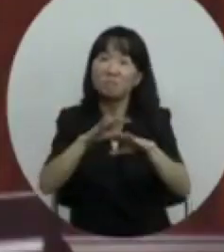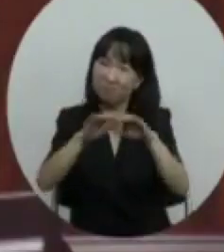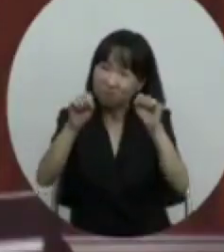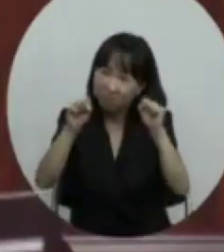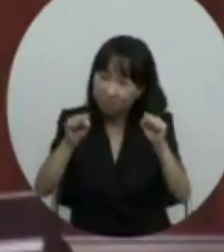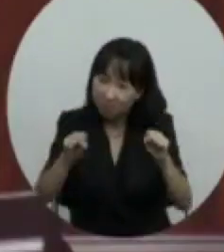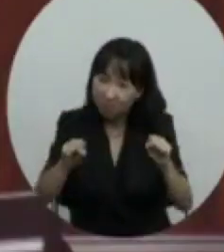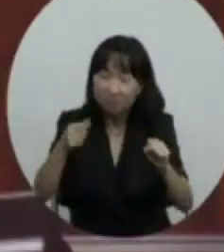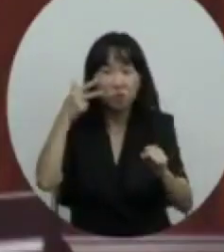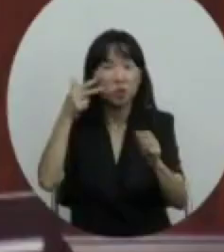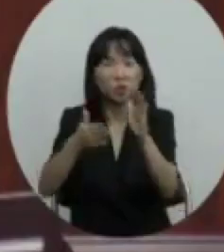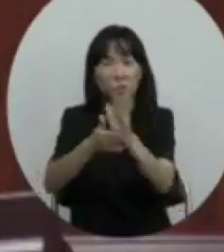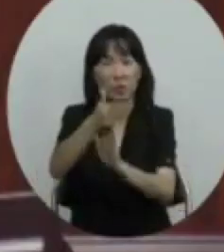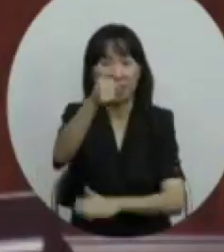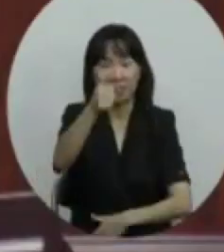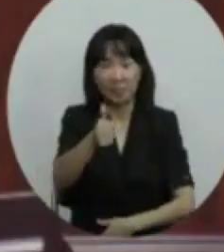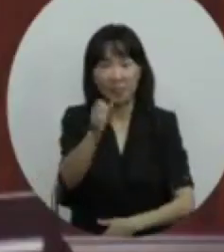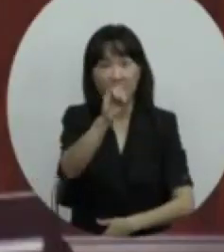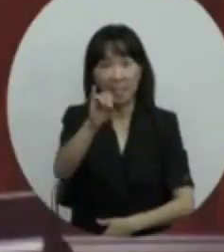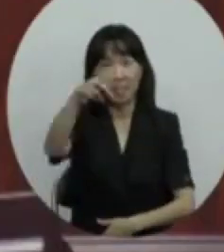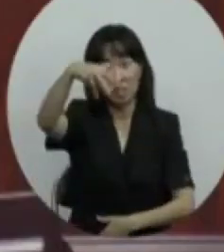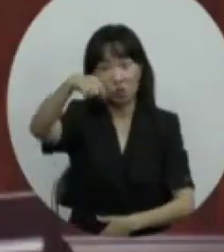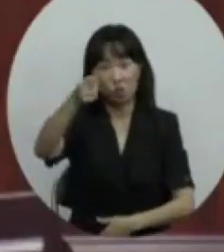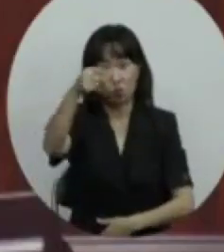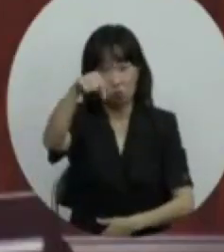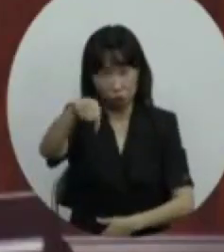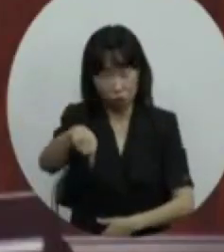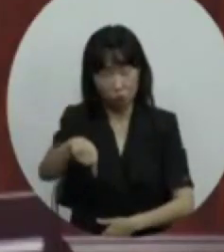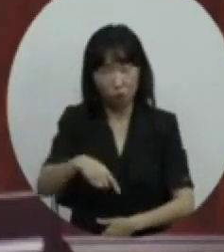안녕하십니까. 여주시장 이충우입니다.